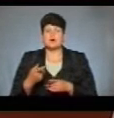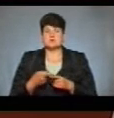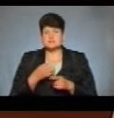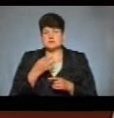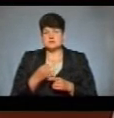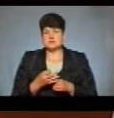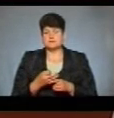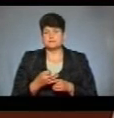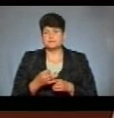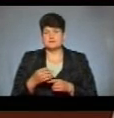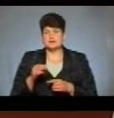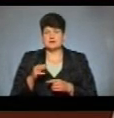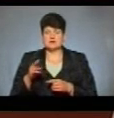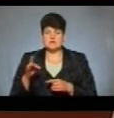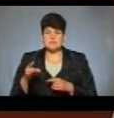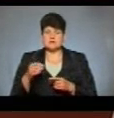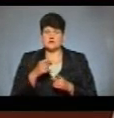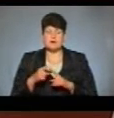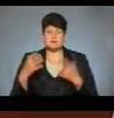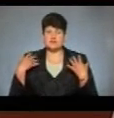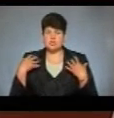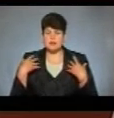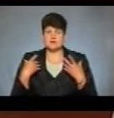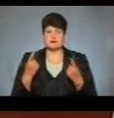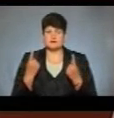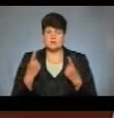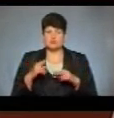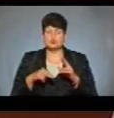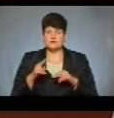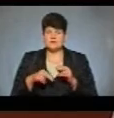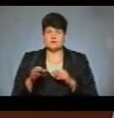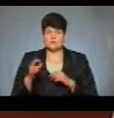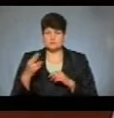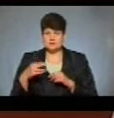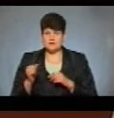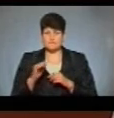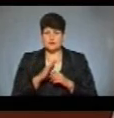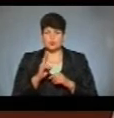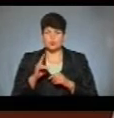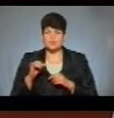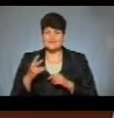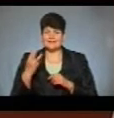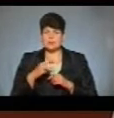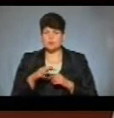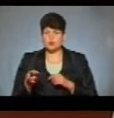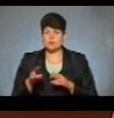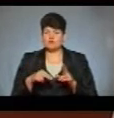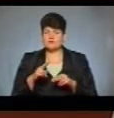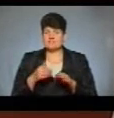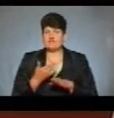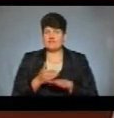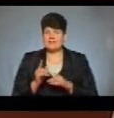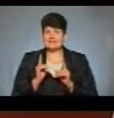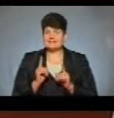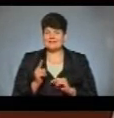Тетяна Тарасенко. За словами начальника управління капітального будівництва облдержадміністрації Віктора Кузяка, 3 мільйони на будівництво виділила